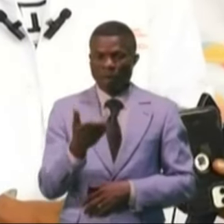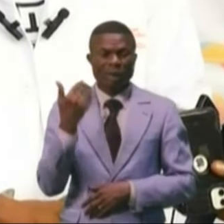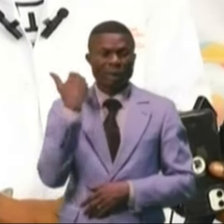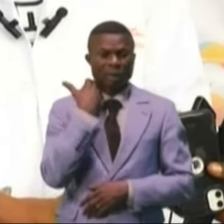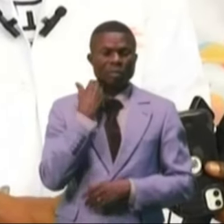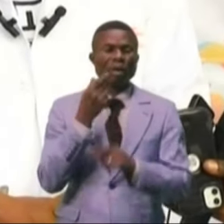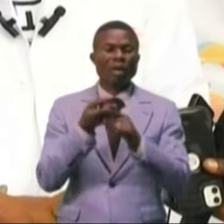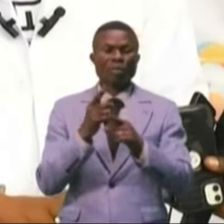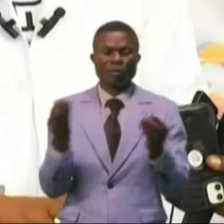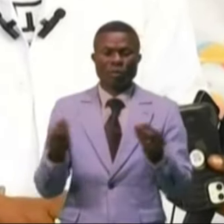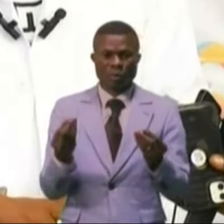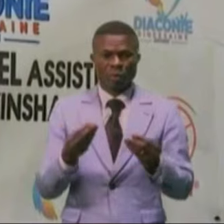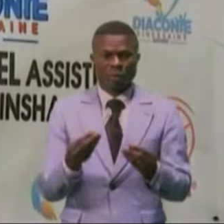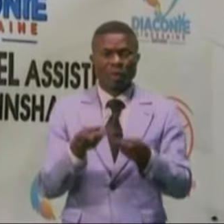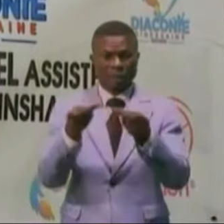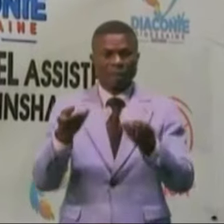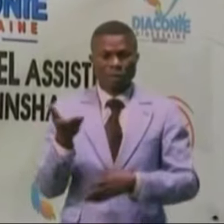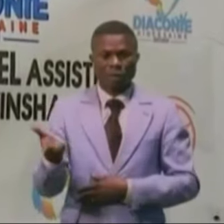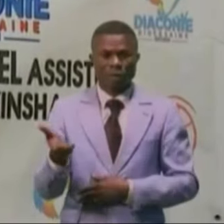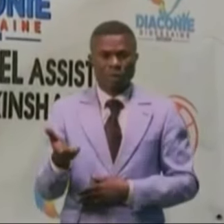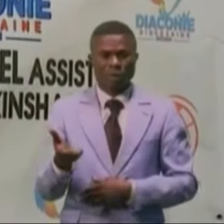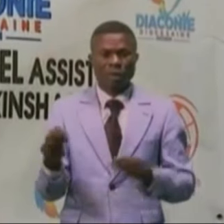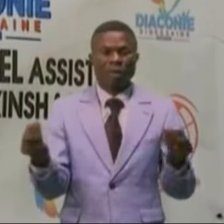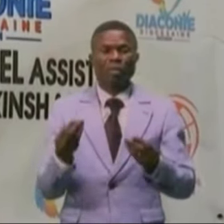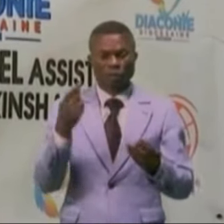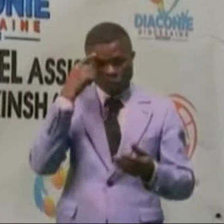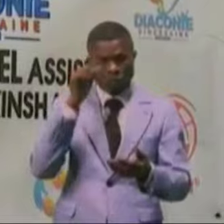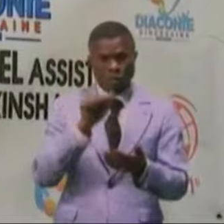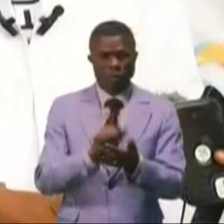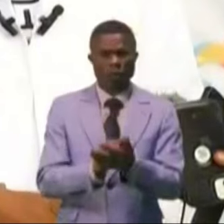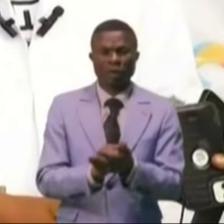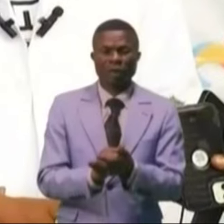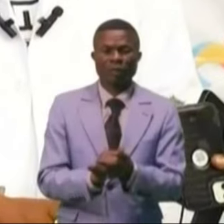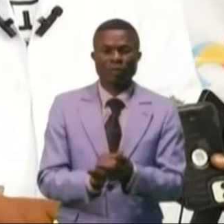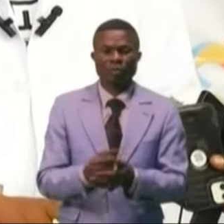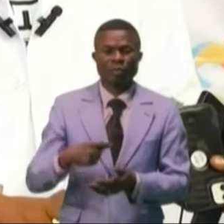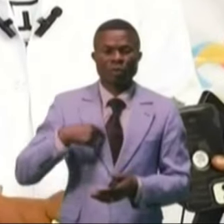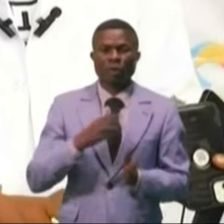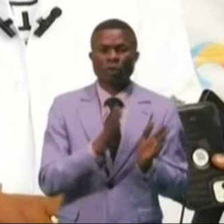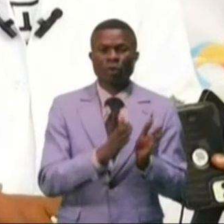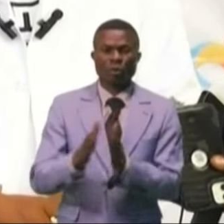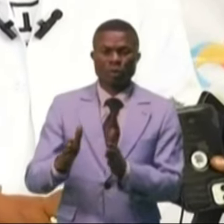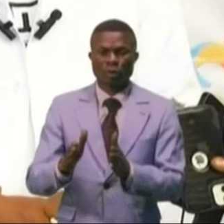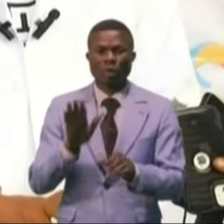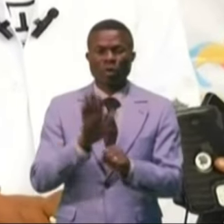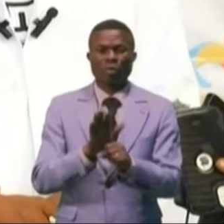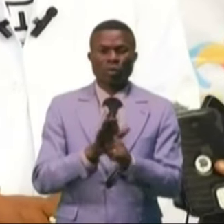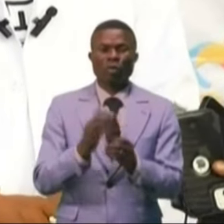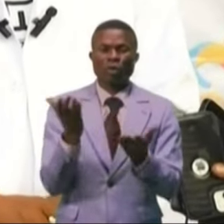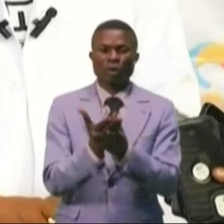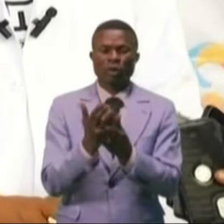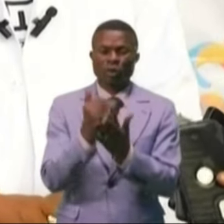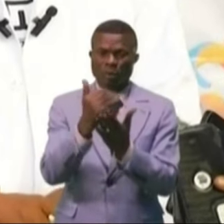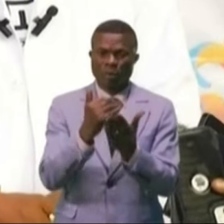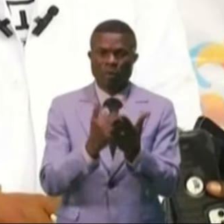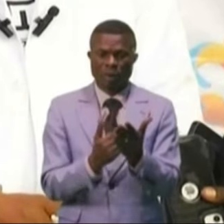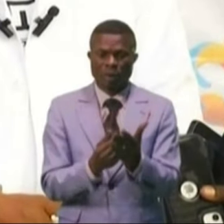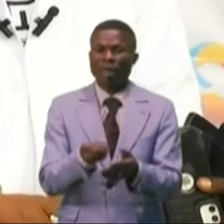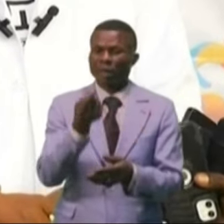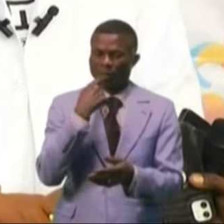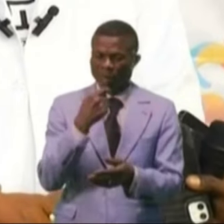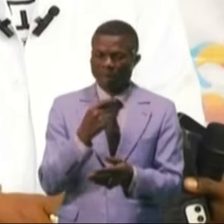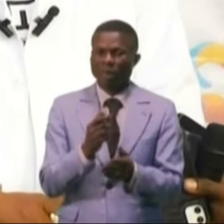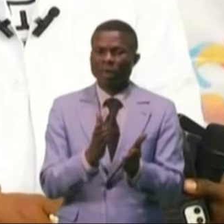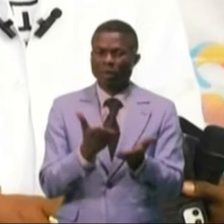sévissent dans le coin. C'est sur base de cela que nous avons mis sur pied toute une réquisition de médicaments